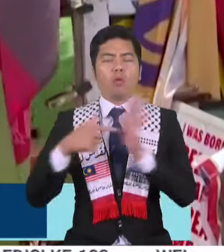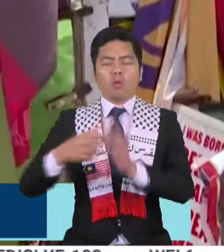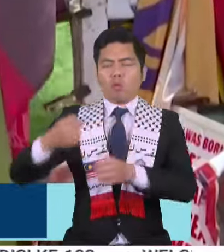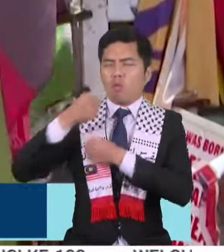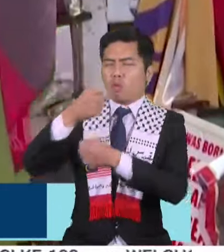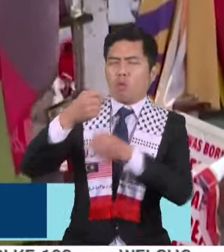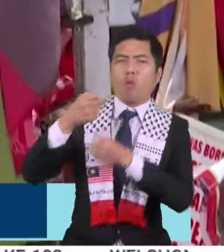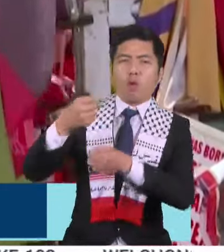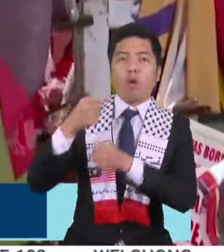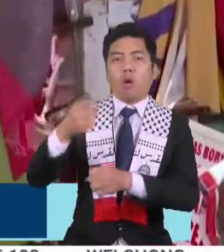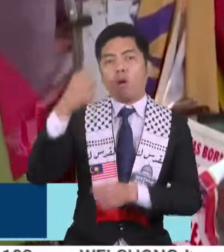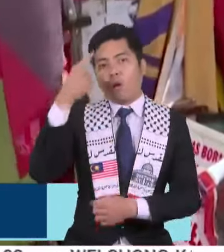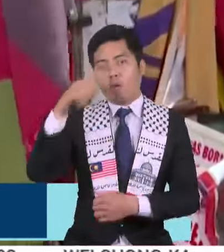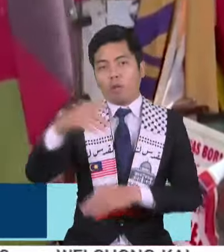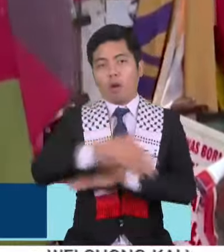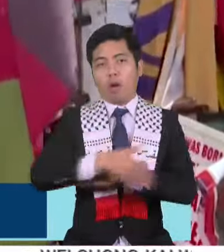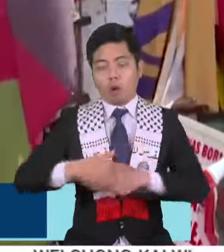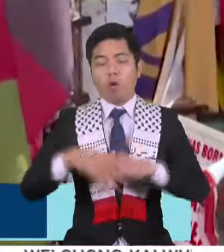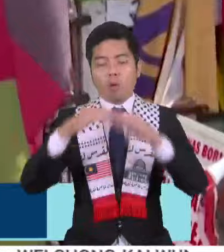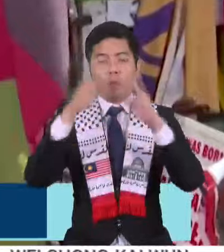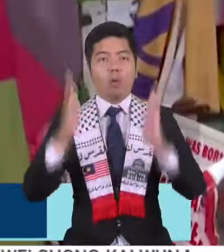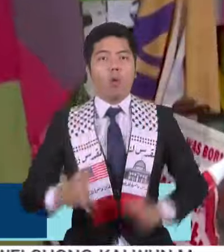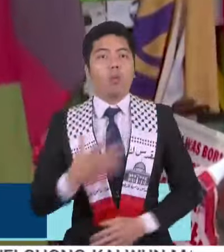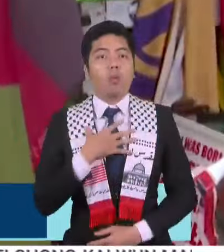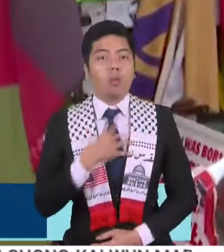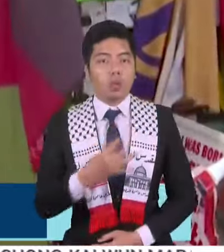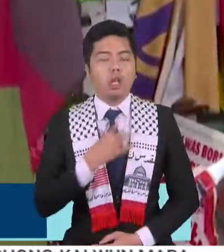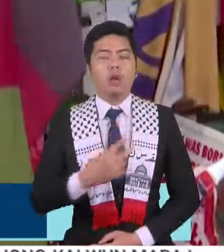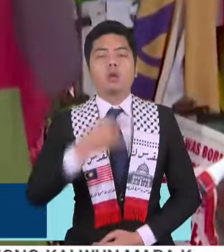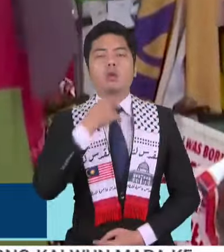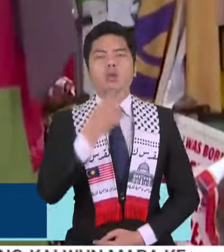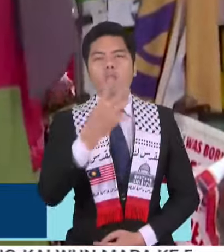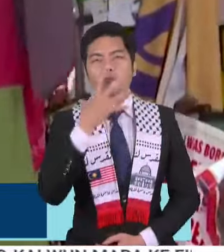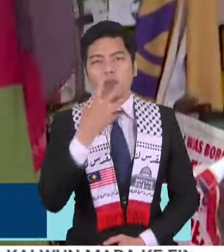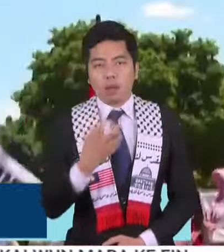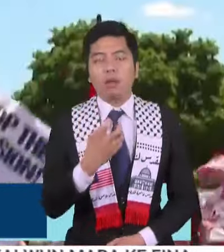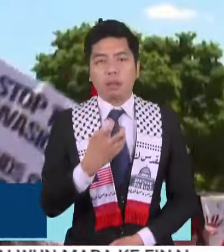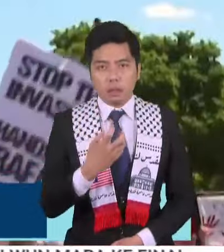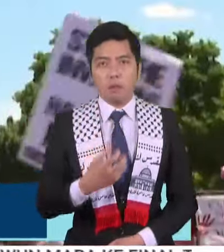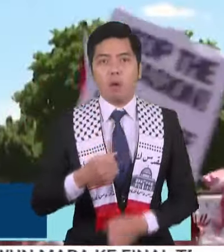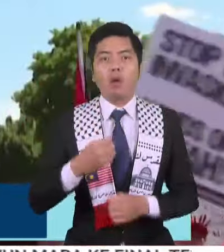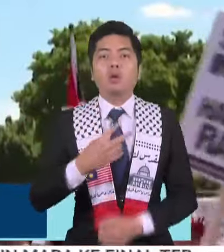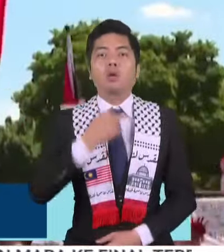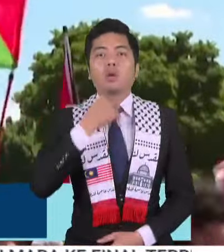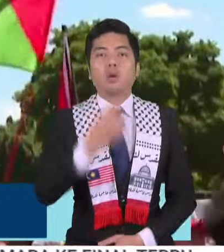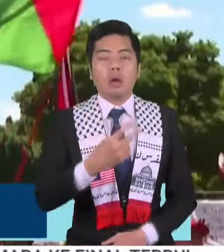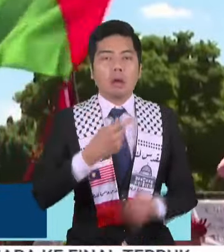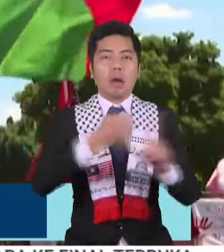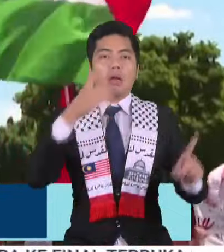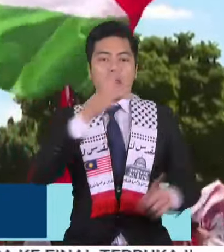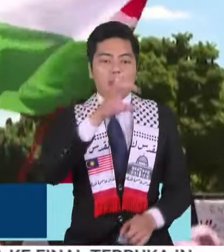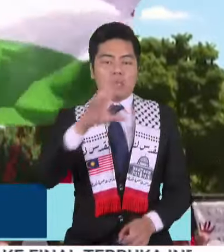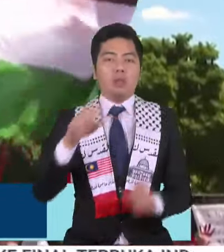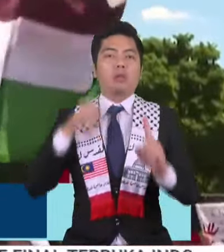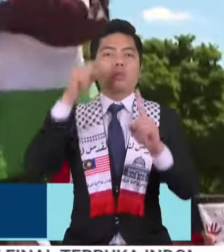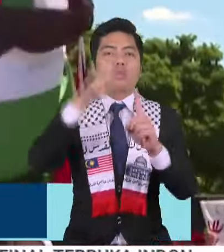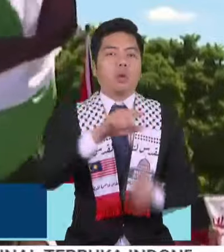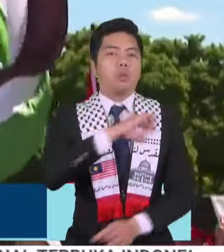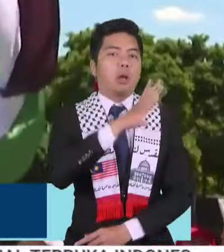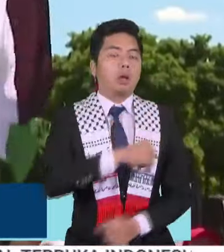mengadakan perhimpunan garisan merah berhampiran White House bagi menyuarakan kemarahan. Laungan dari DC ke